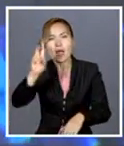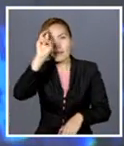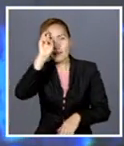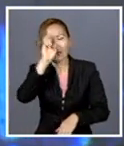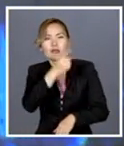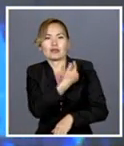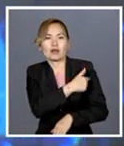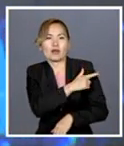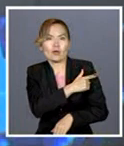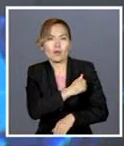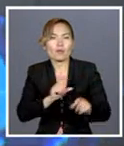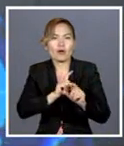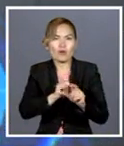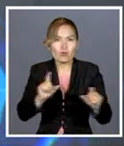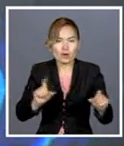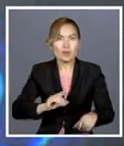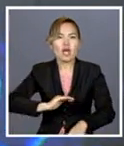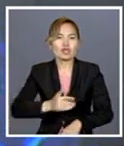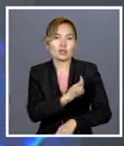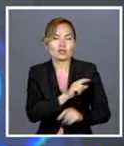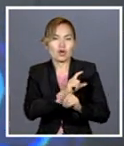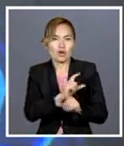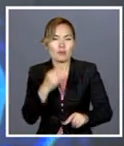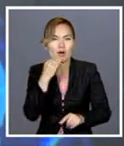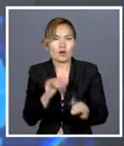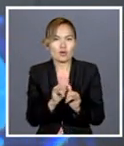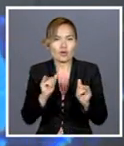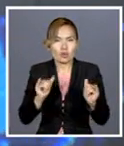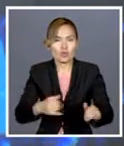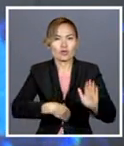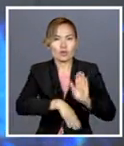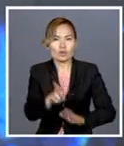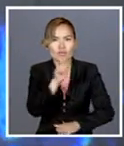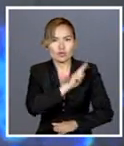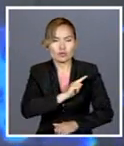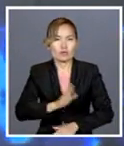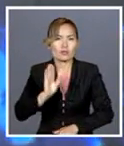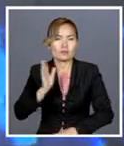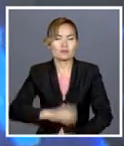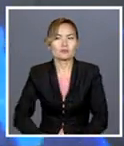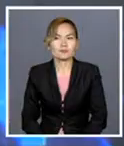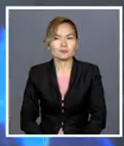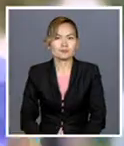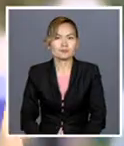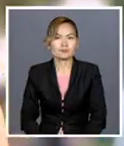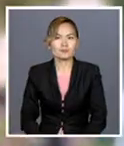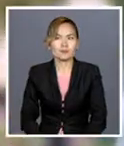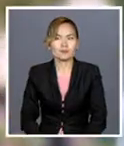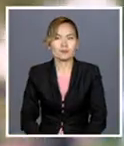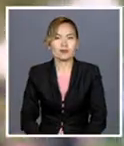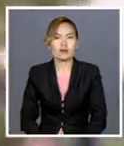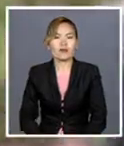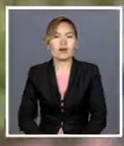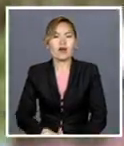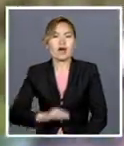тегін медициналық көмек көлемін көбейту қарастырылған. Атқарылып жатқан жұмыстардың нәтижесі жаман емес. Мына жеке